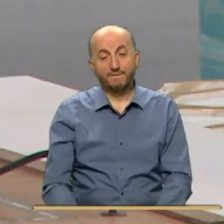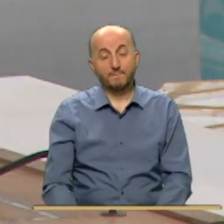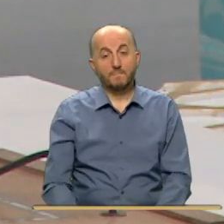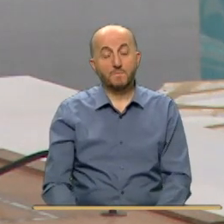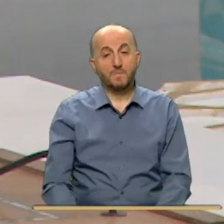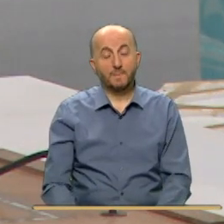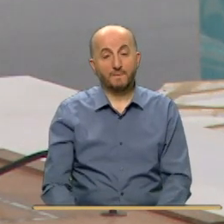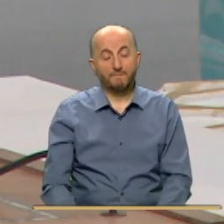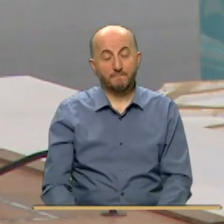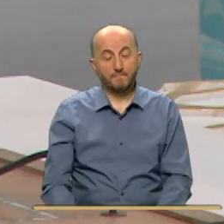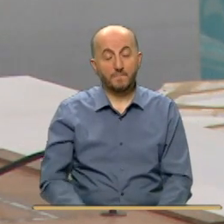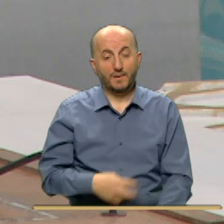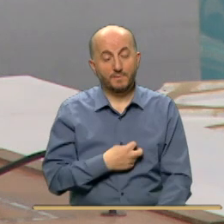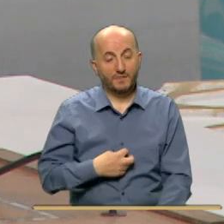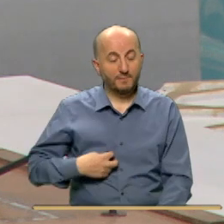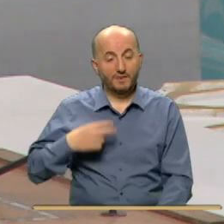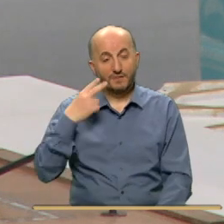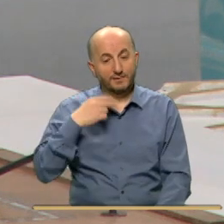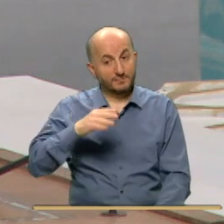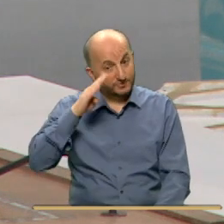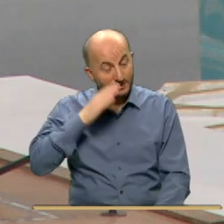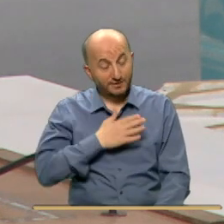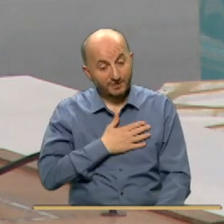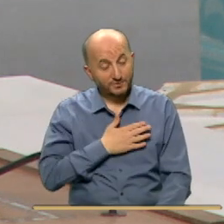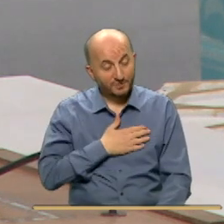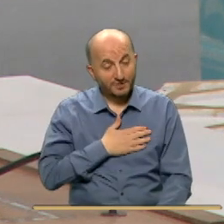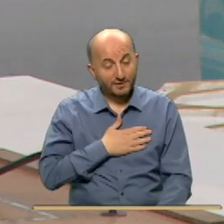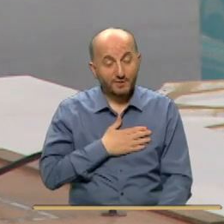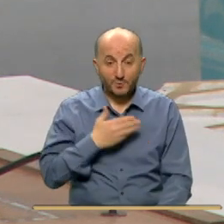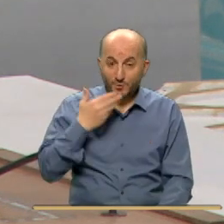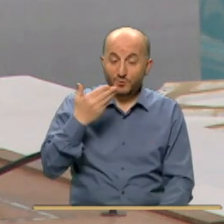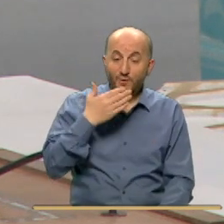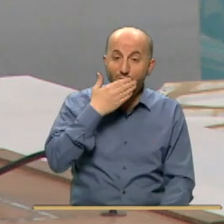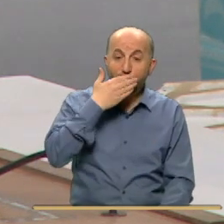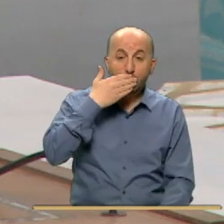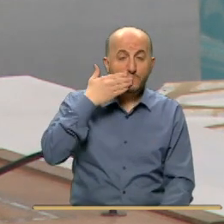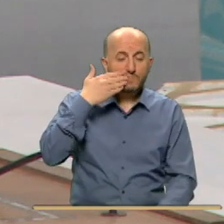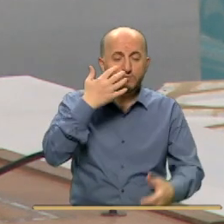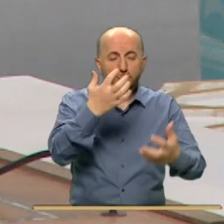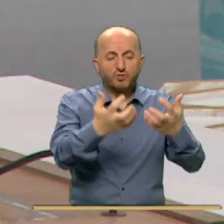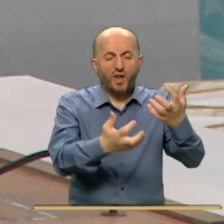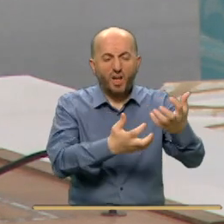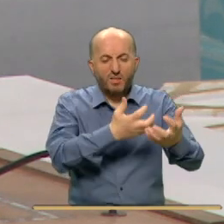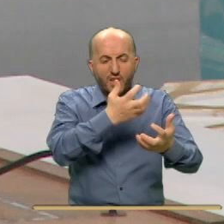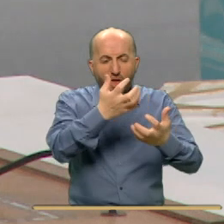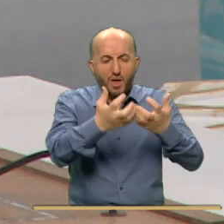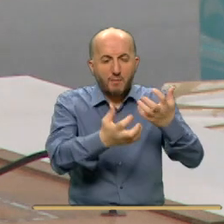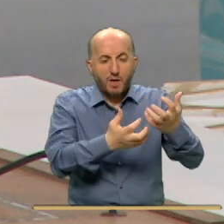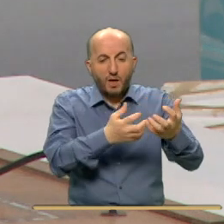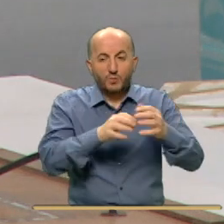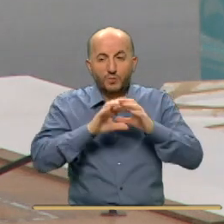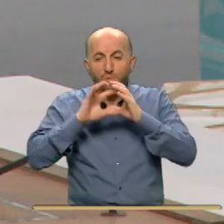Es-siyâmu cünnetün buyurdu Resulullah sallallahu aleyhi ve sellem. Oruç, cehennem ateşine,